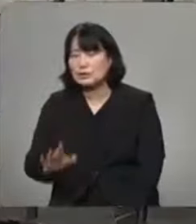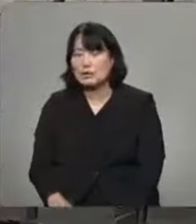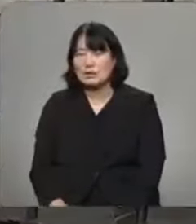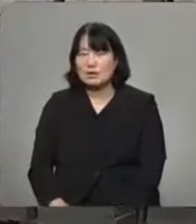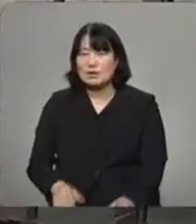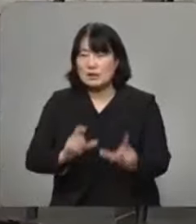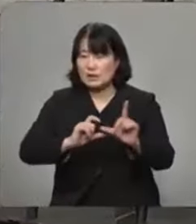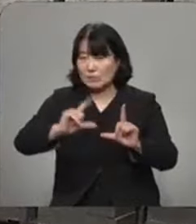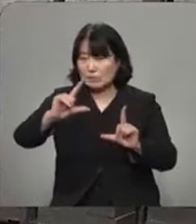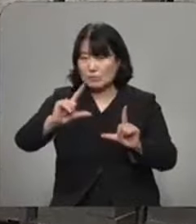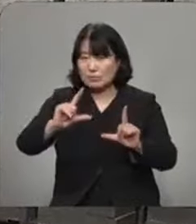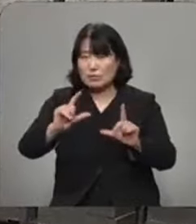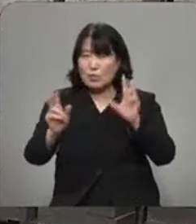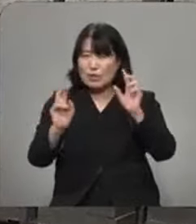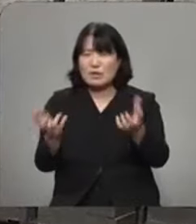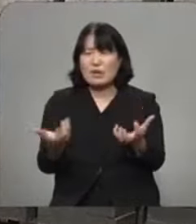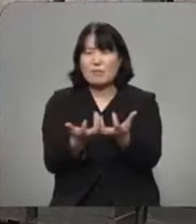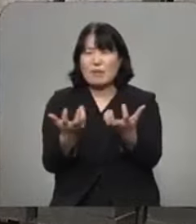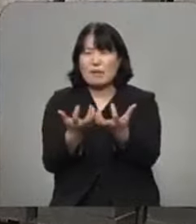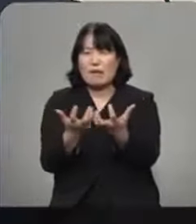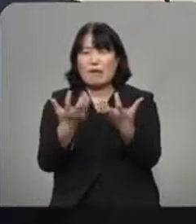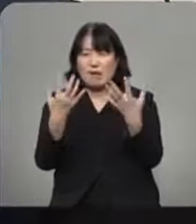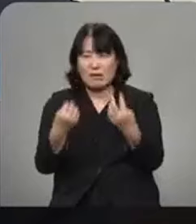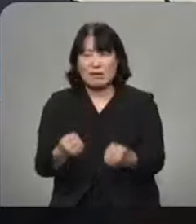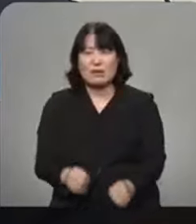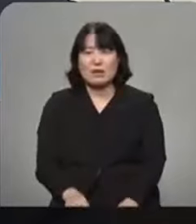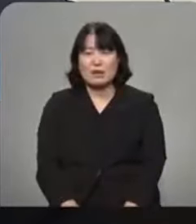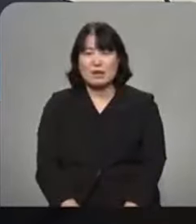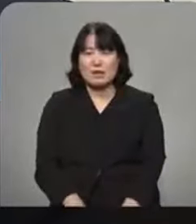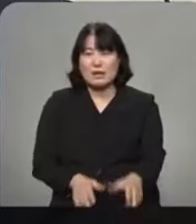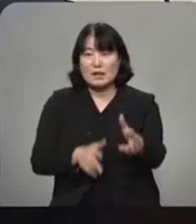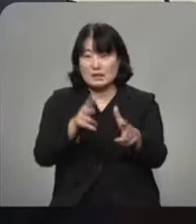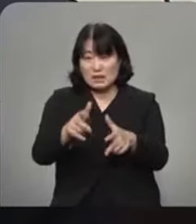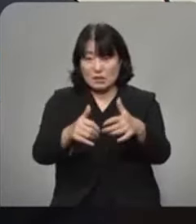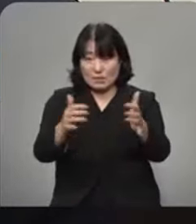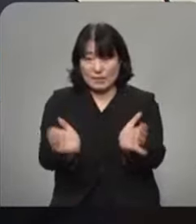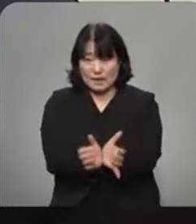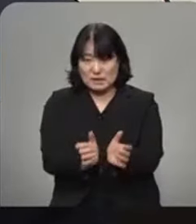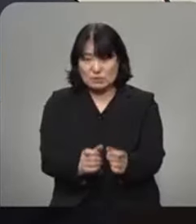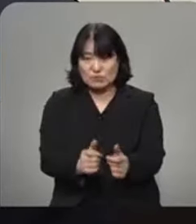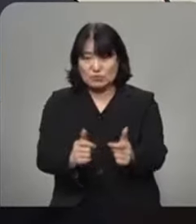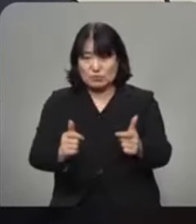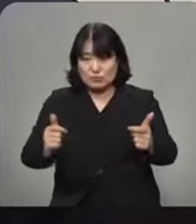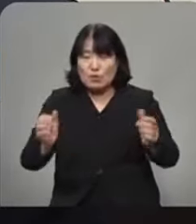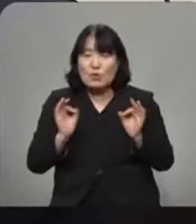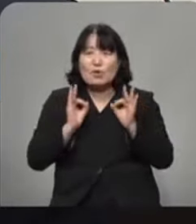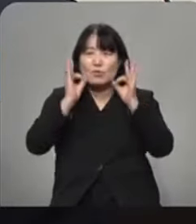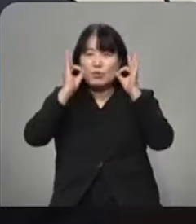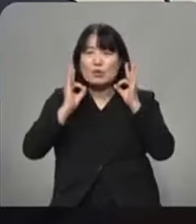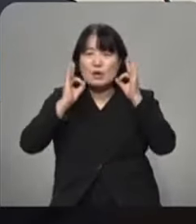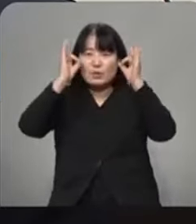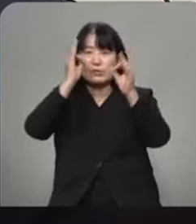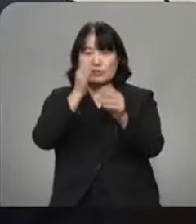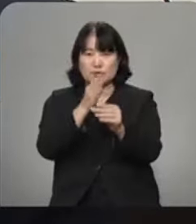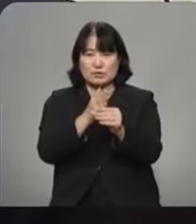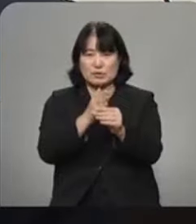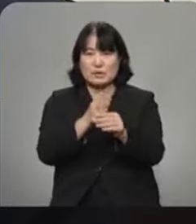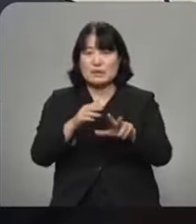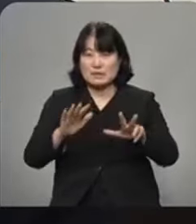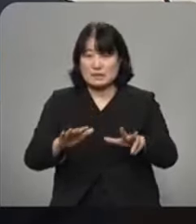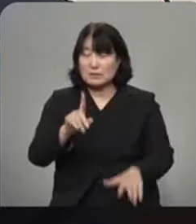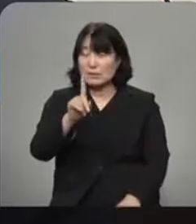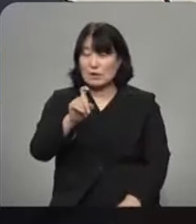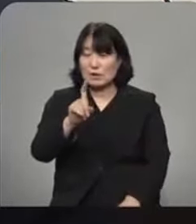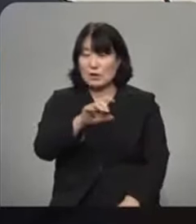공간이 포화 상태입니다 산업 단지를 좀 확중 아는데 어 좀 노력하고 있습니다 그래서 한 지금 현재 한